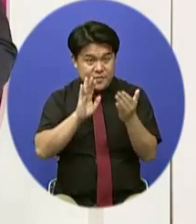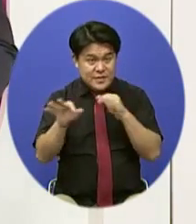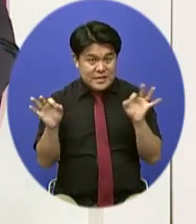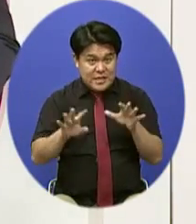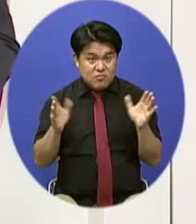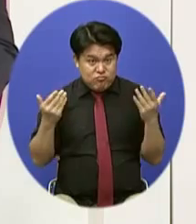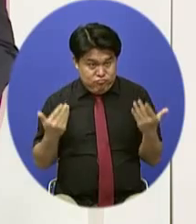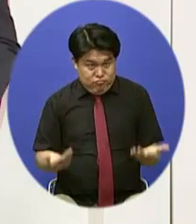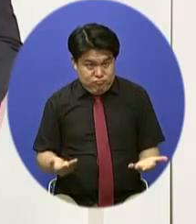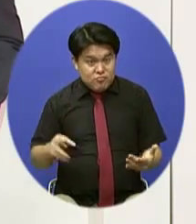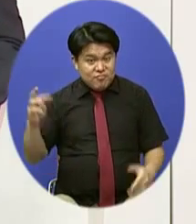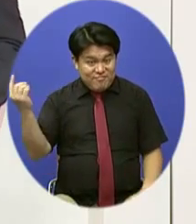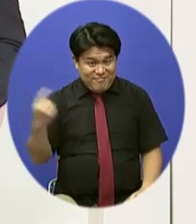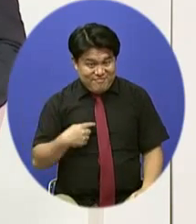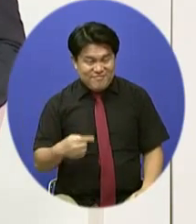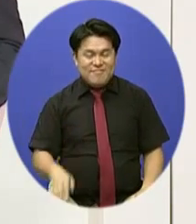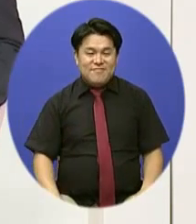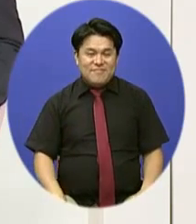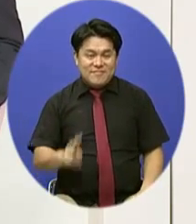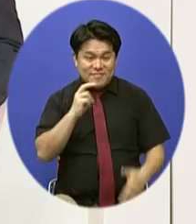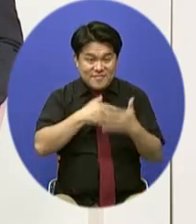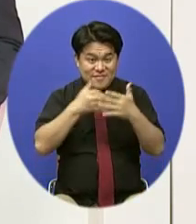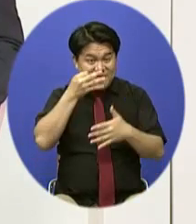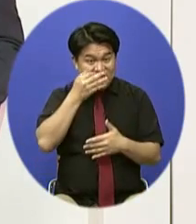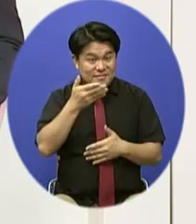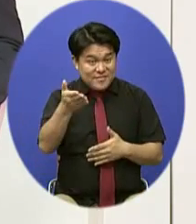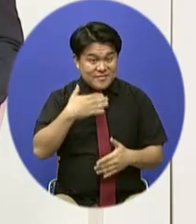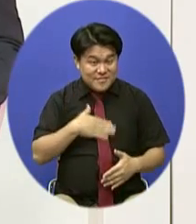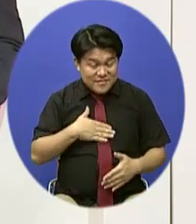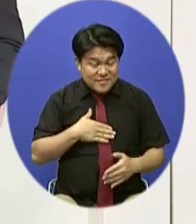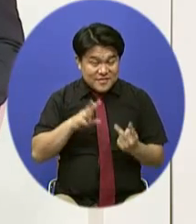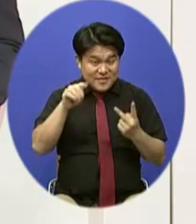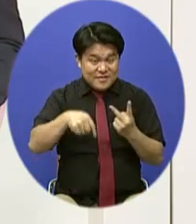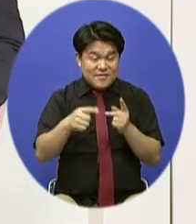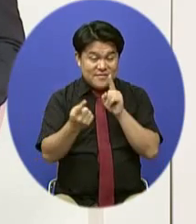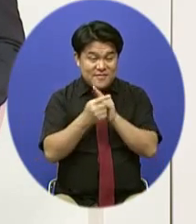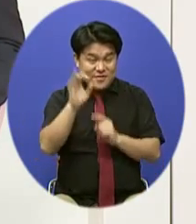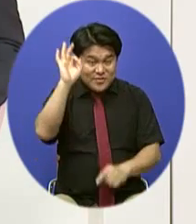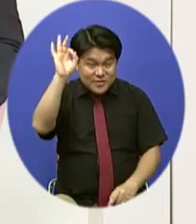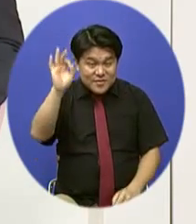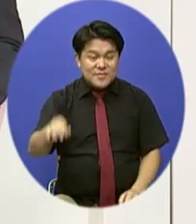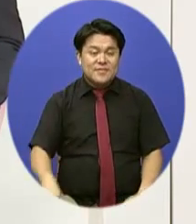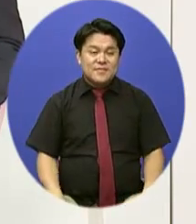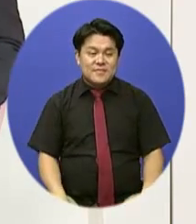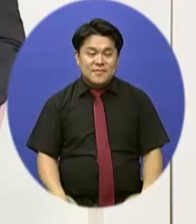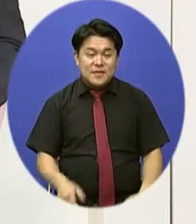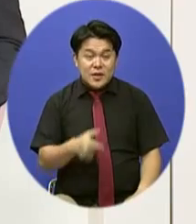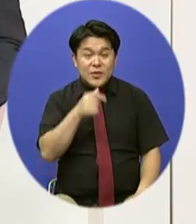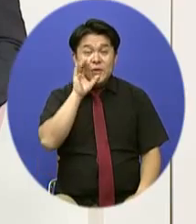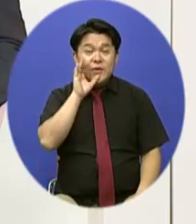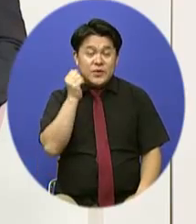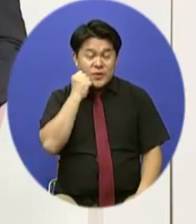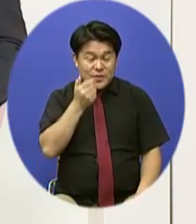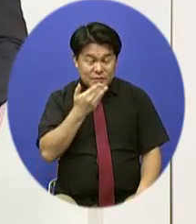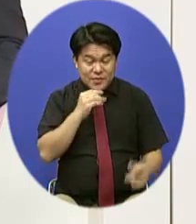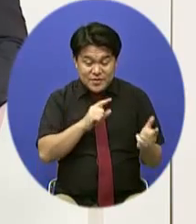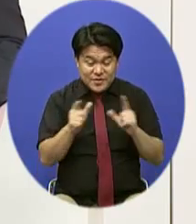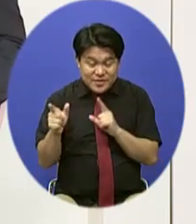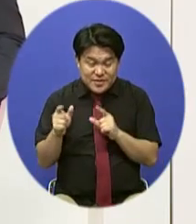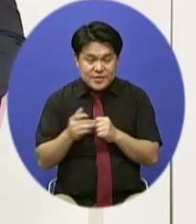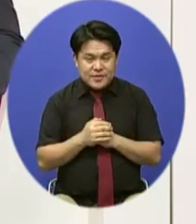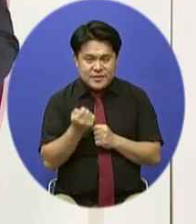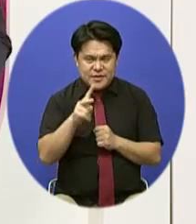쉬었다 올까요? 네. 자, 네. 뮤직비디오 보고 저희가 또 2부에 다시 찾아뵙겠으니까요. 네. 물 드시고 간식 드시고 채널